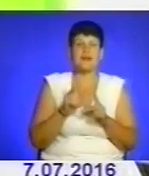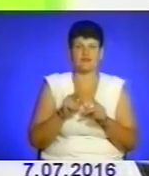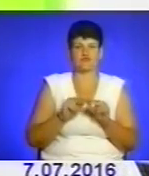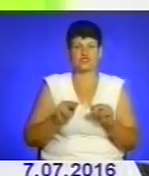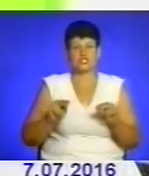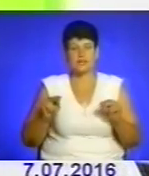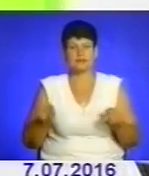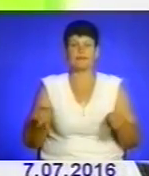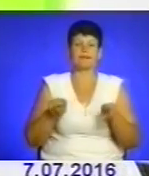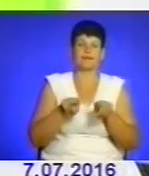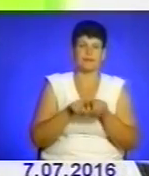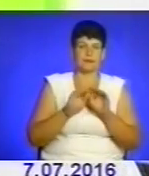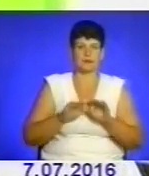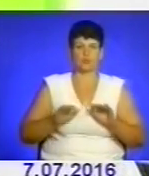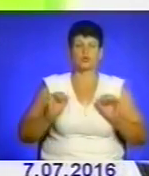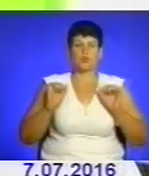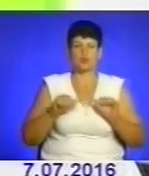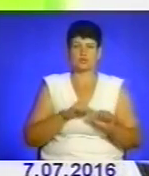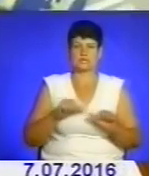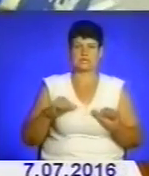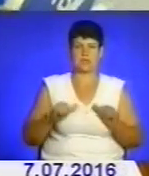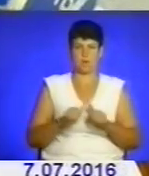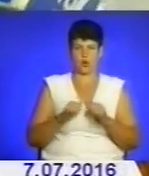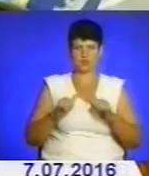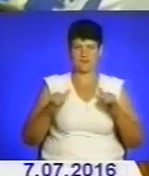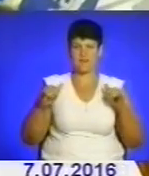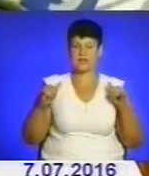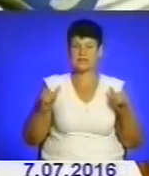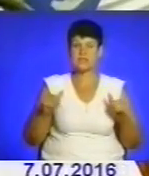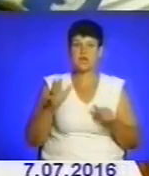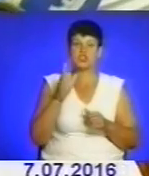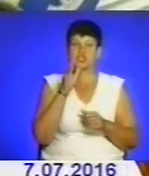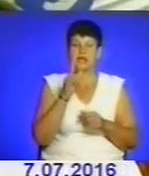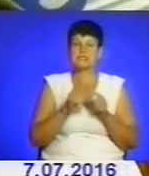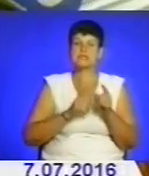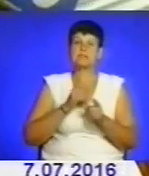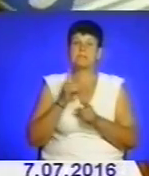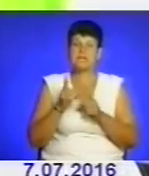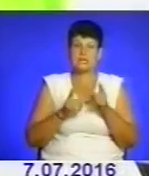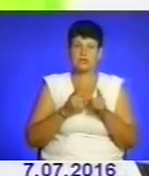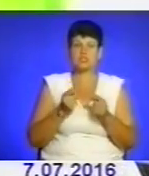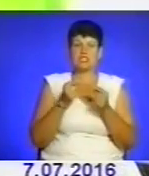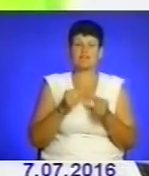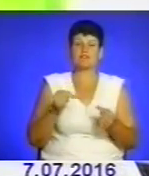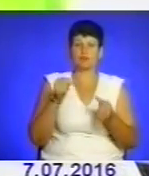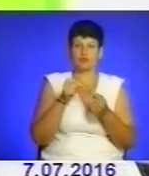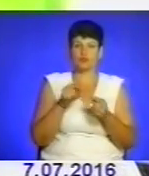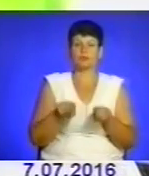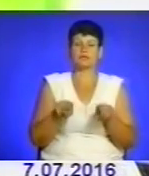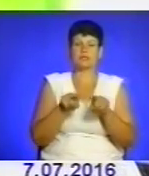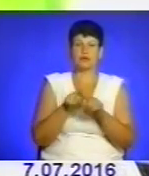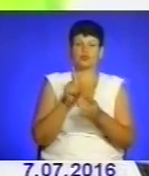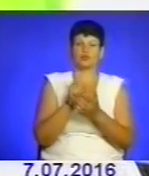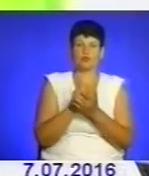і учні можуть саморозвиватися. Час, як то кажуть, змінюється, і відповідно ми також повинні йти в ногу з